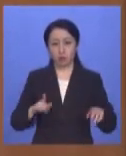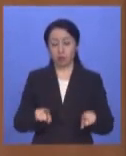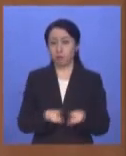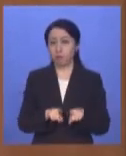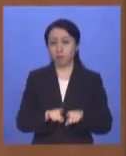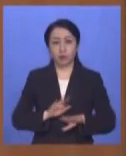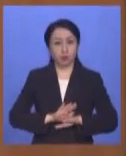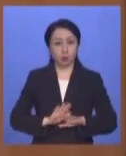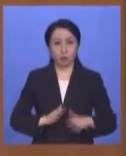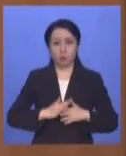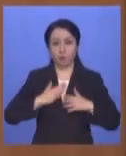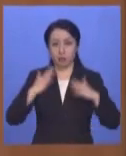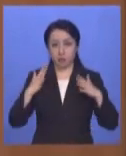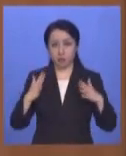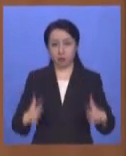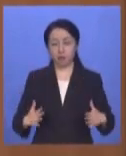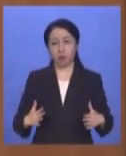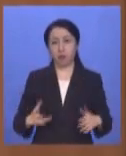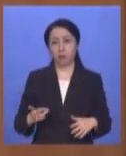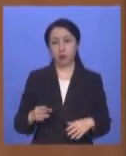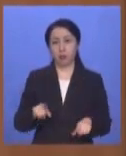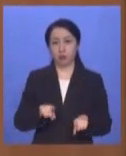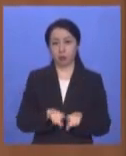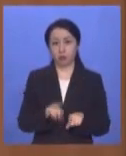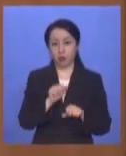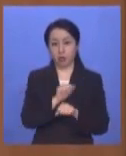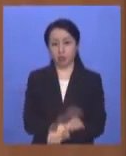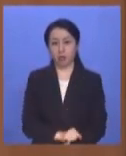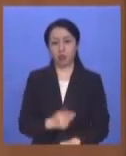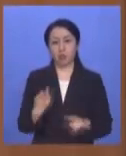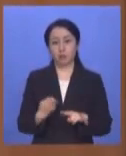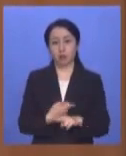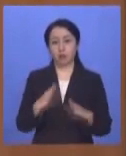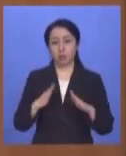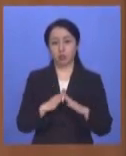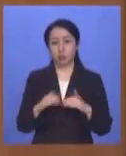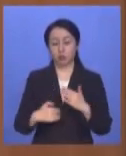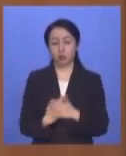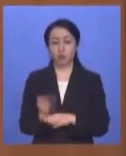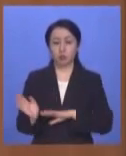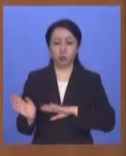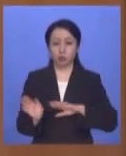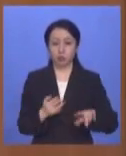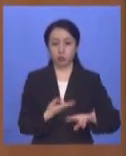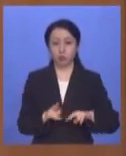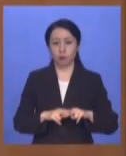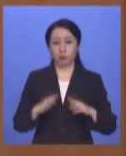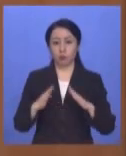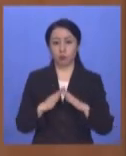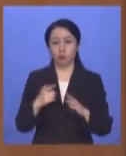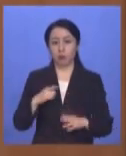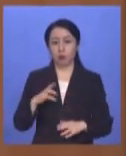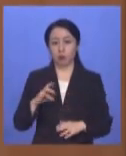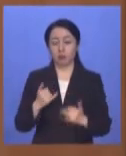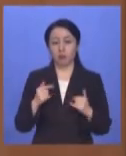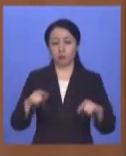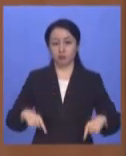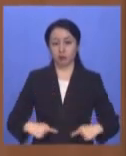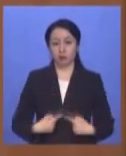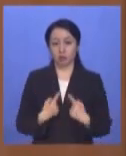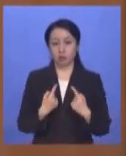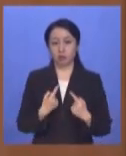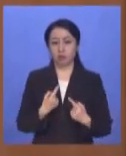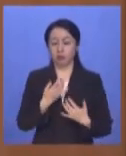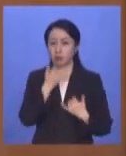такое масштабное, вот. Но мы тогда тоже остались без дома, пришлось сносить, потому что дом был из глины, и восстановлению он